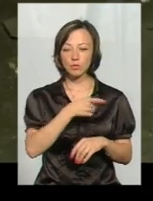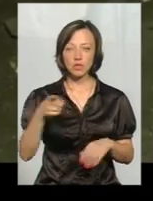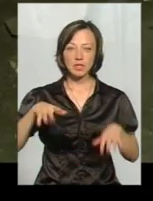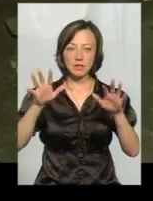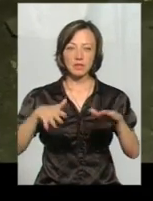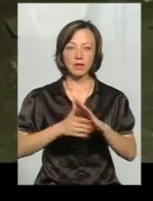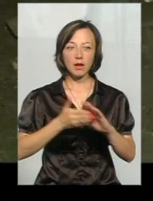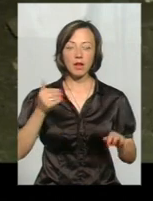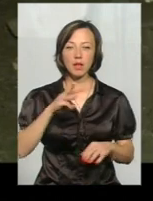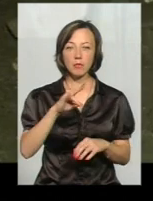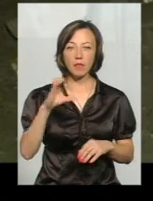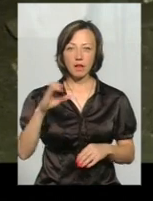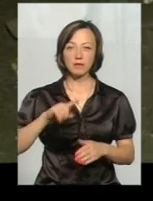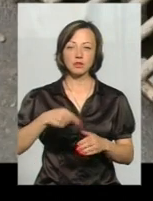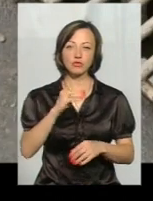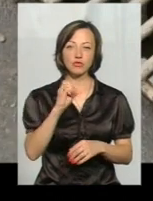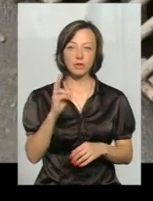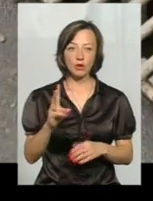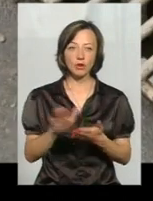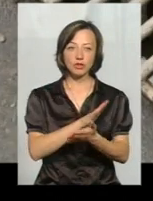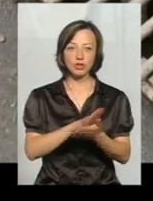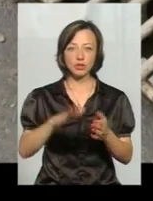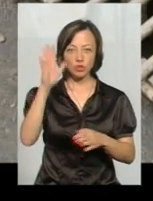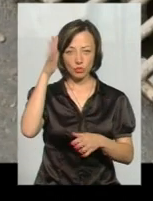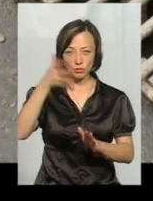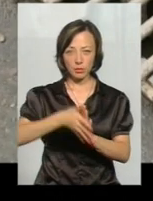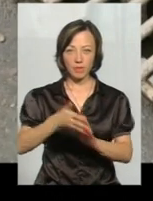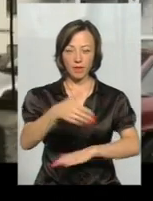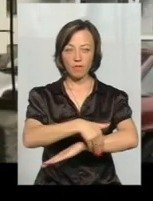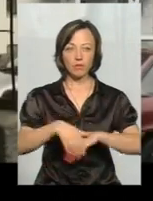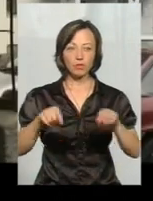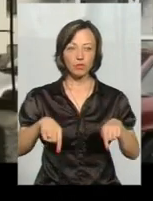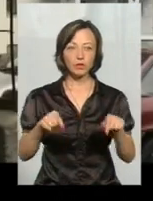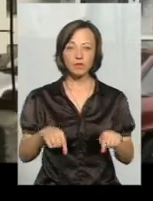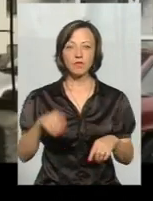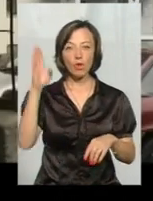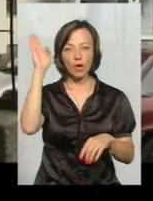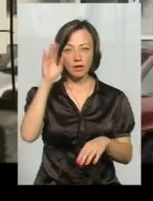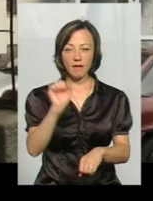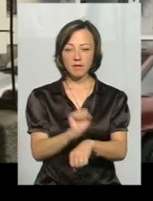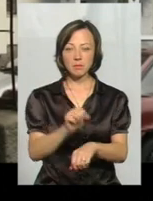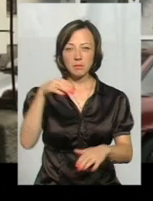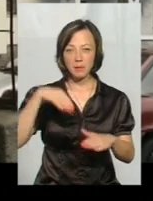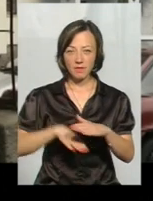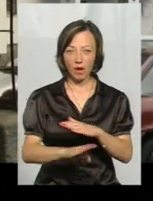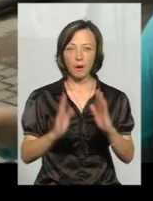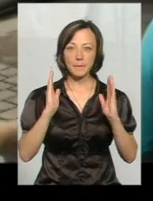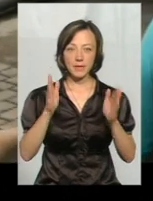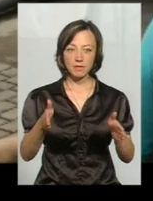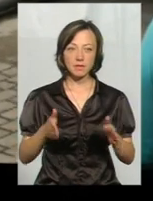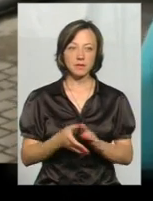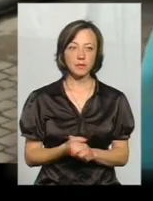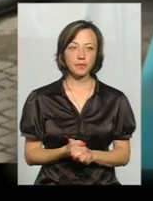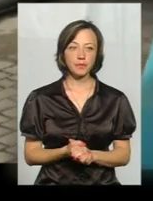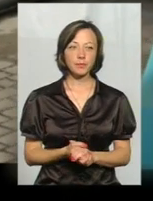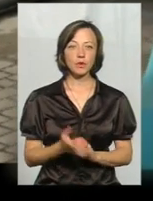викликала надзвичайників та комунальників, щоб розчистити дощеприймальник у дворі. За її словами, вода стояла і у підвалі та під'їзді. У нас